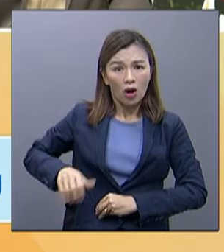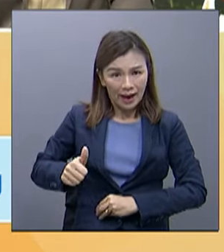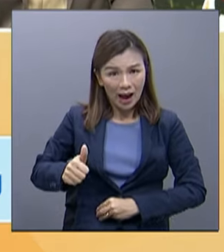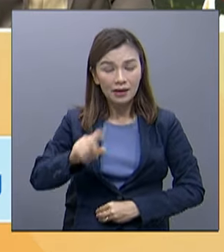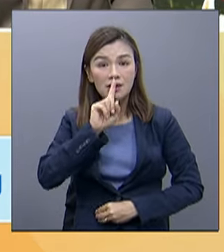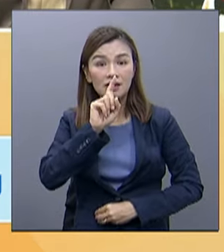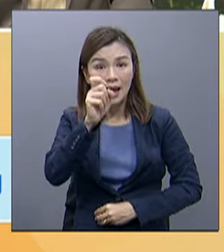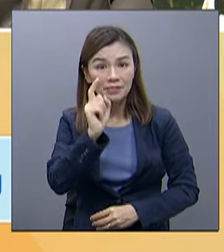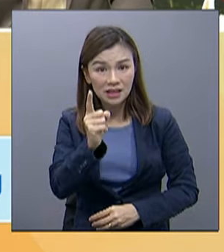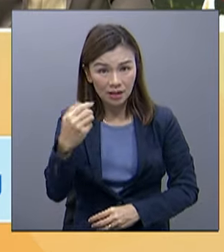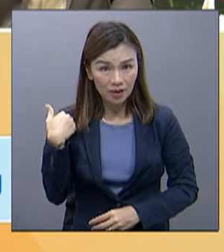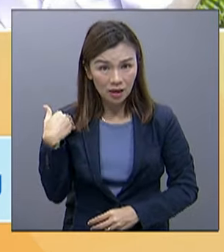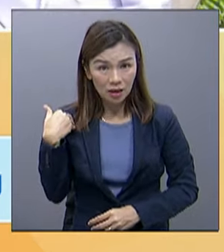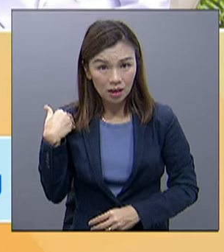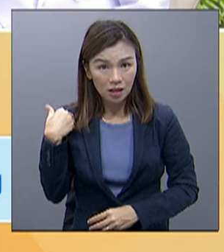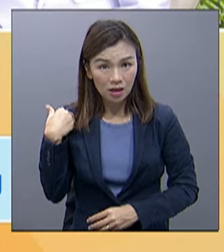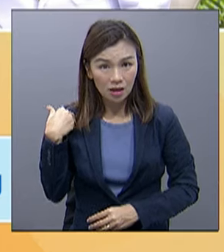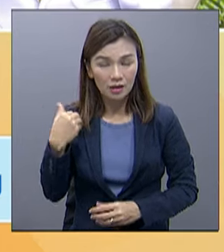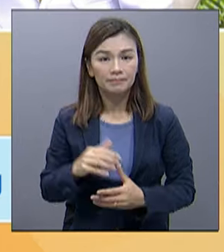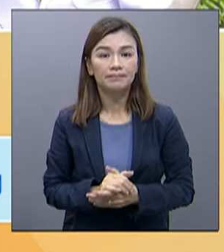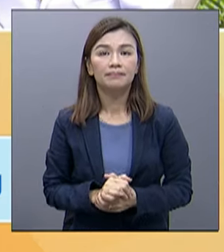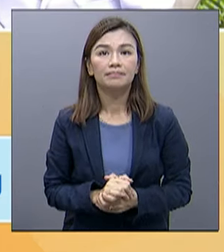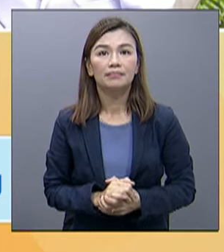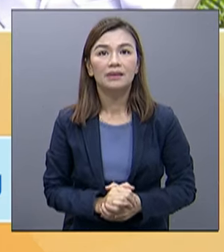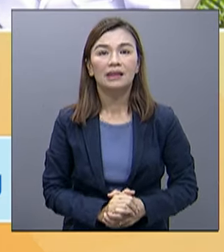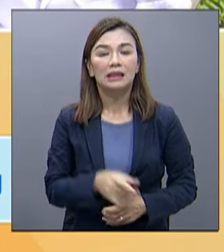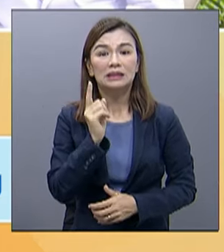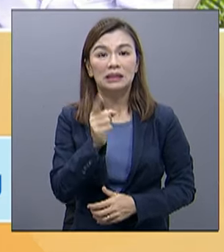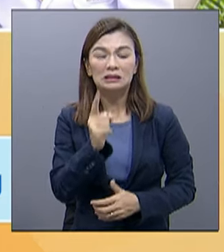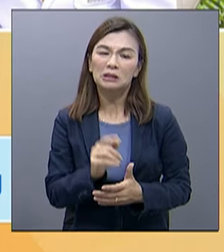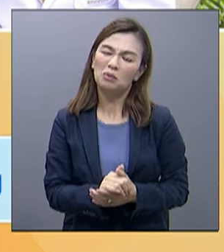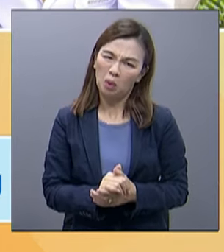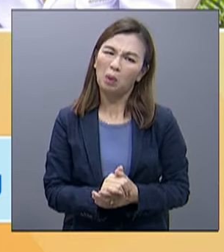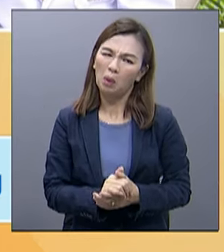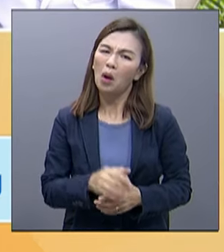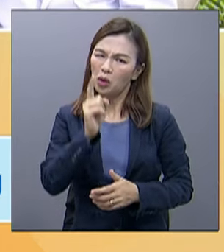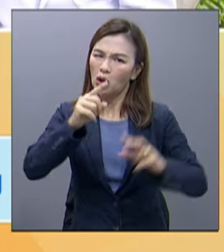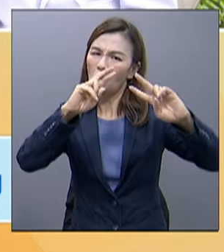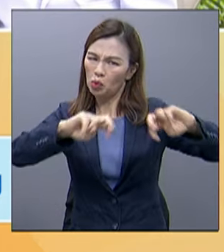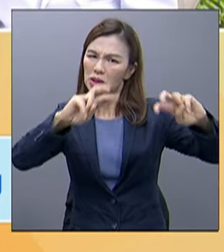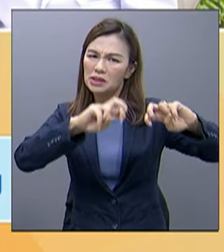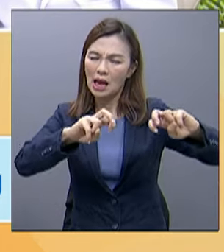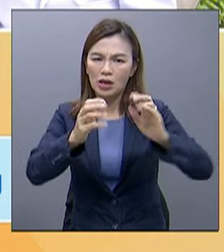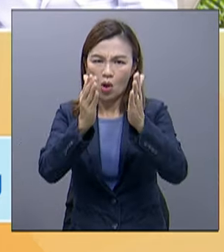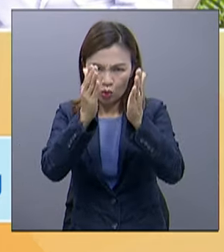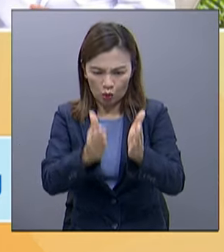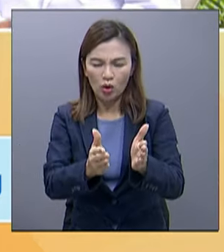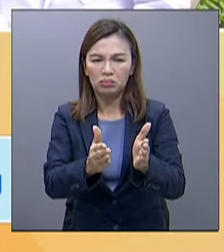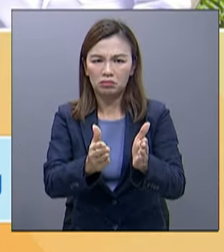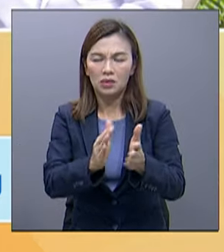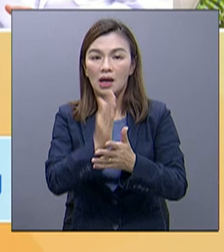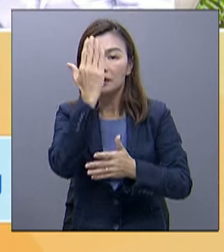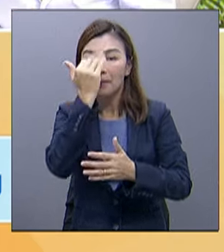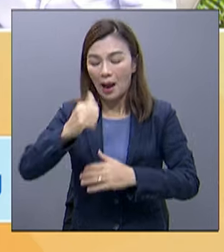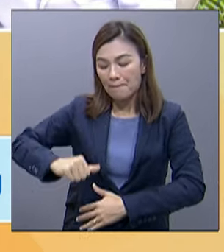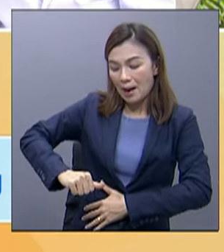สังคมอยู่ในบโลกจริงๆใช่มั้ยฮะคุณหมอคือถ้าอ้างอย่างนี้เนี่ยมันต้องมีการศึกษาในคนในมนุษย์นะครับว่าคนที่ผ่า